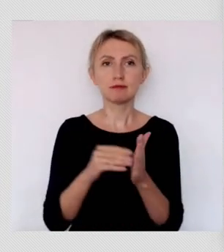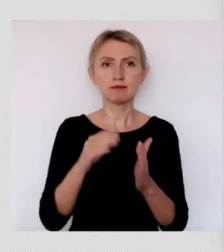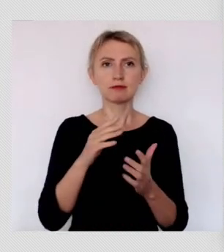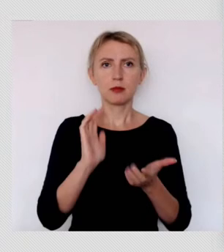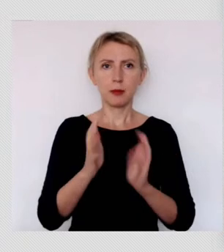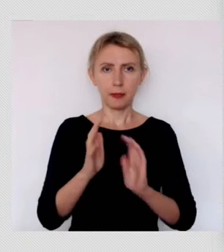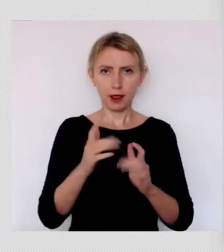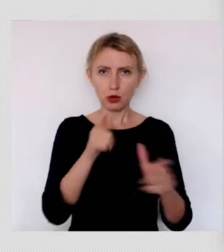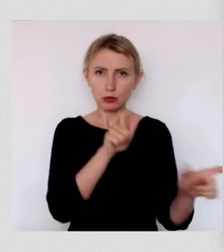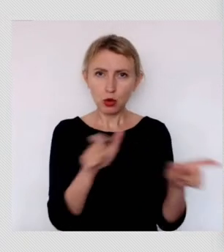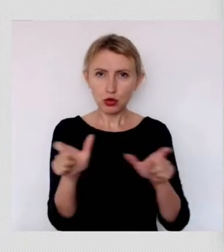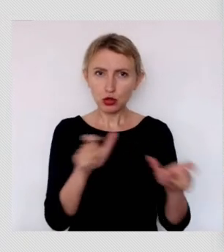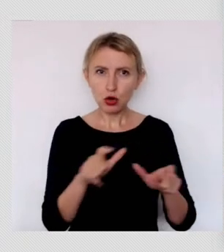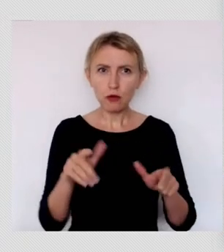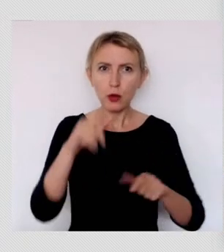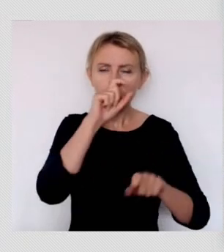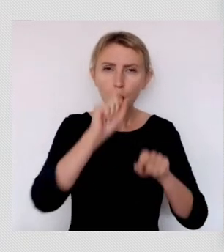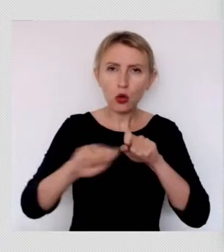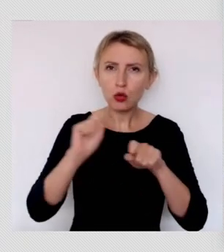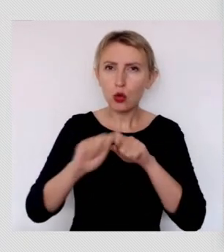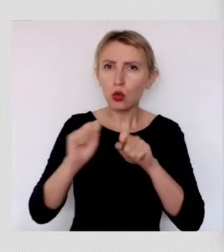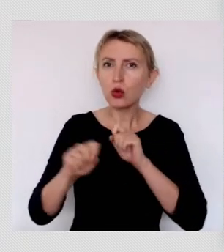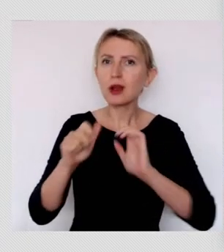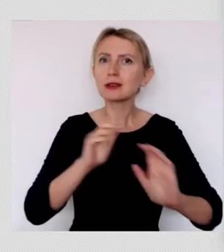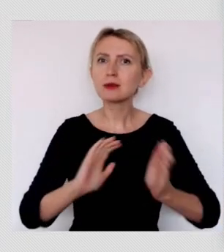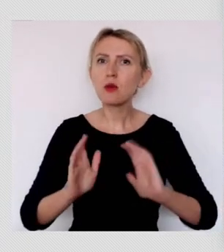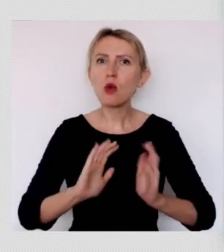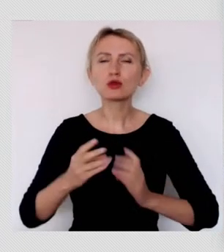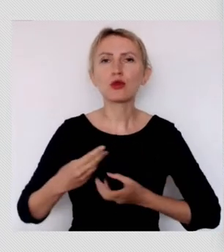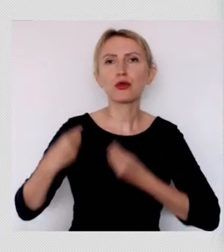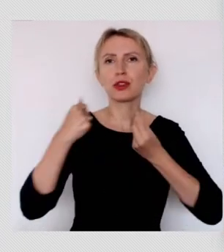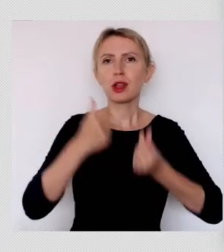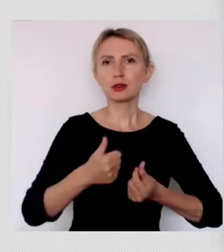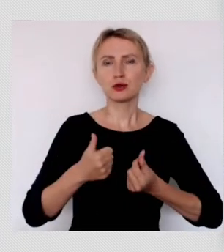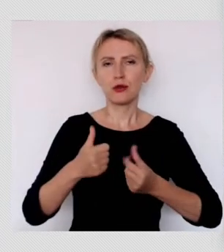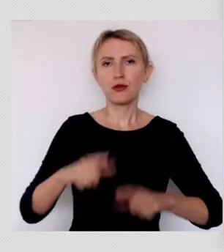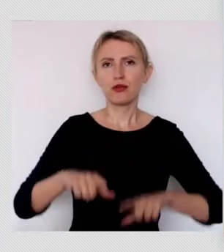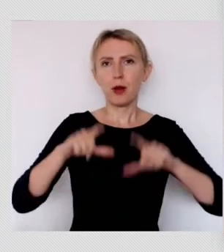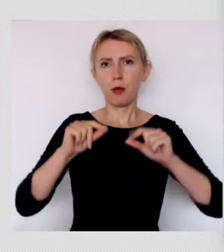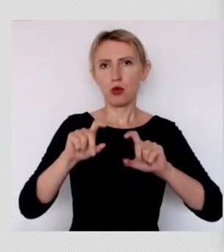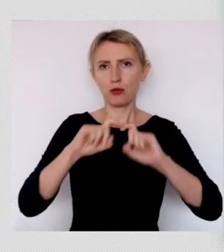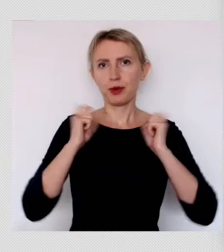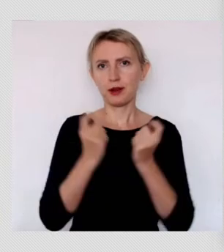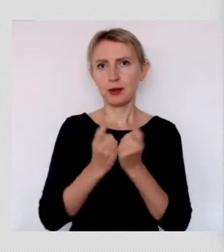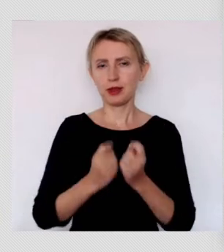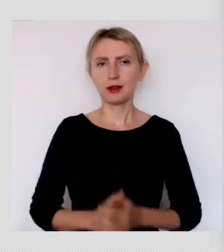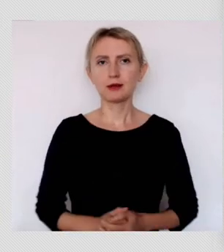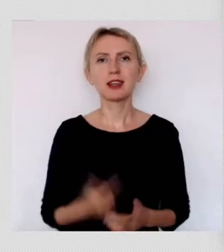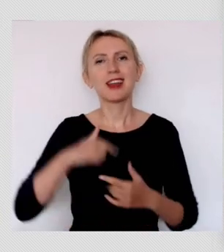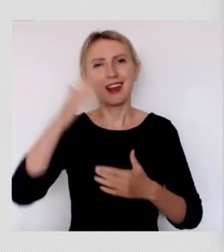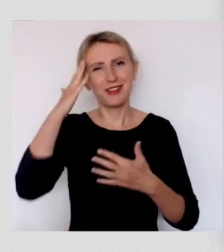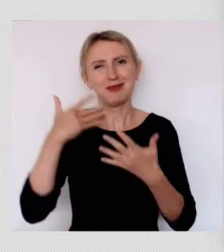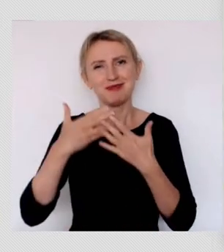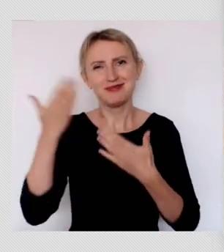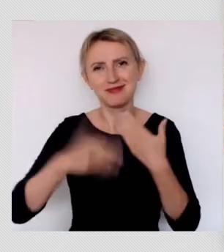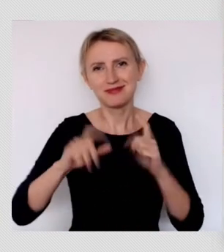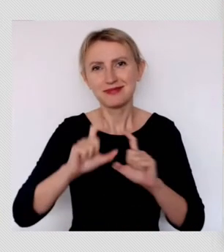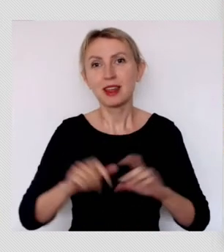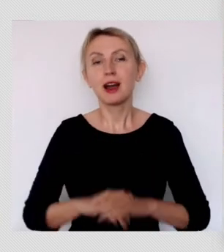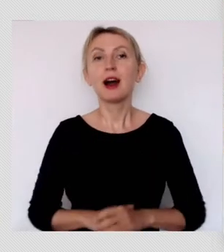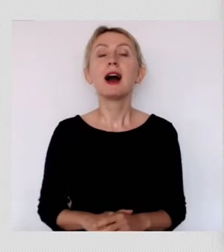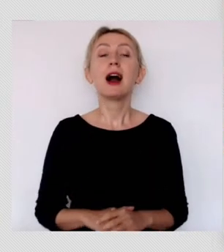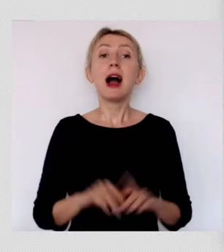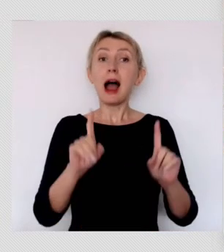skutecznie monitorowałby i kontrolował sposób finansowania wyborów parlamentarnych. Wiem, że czas się kończy. A